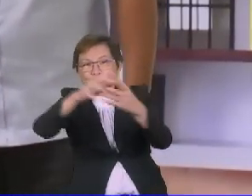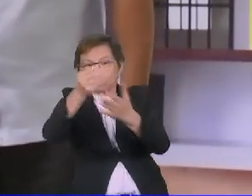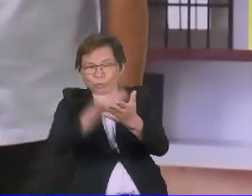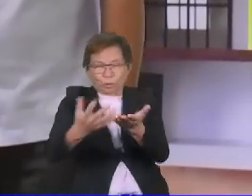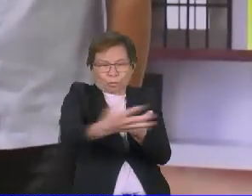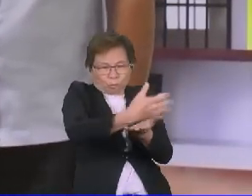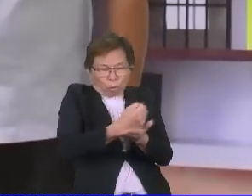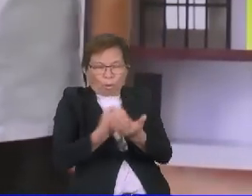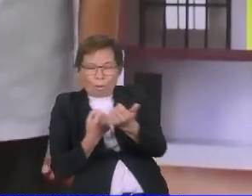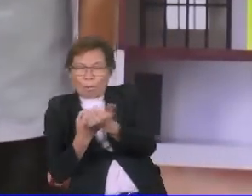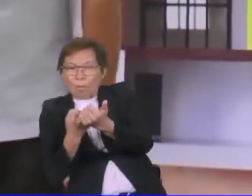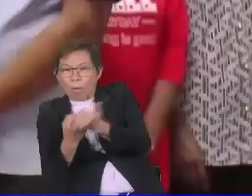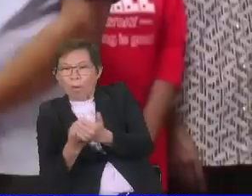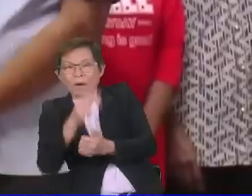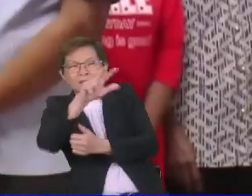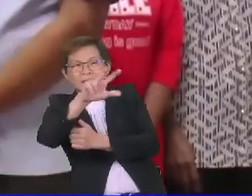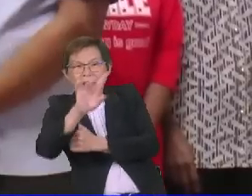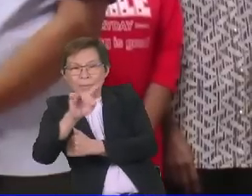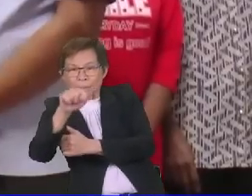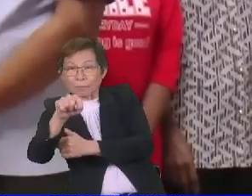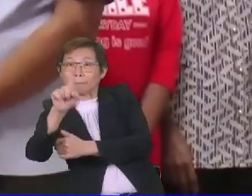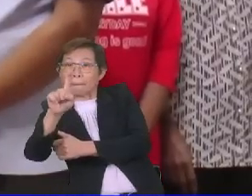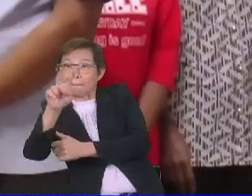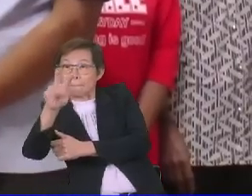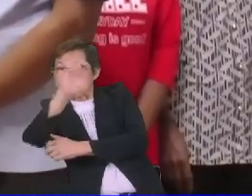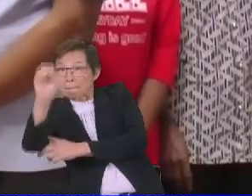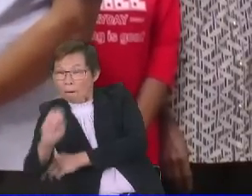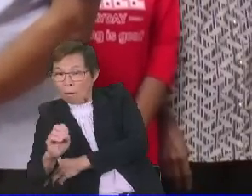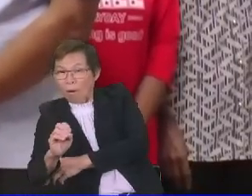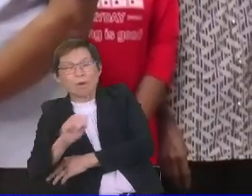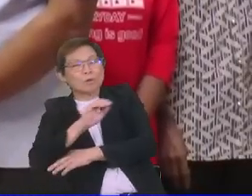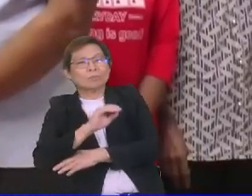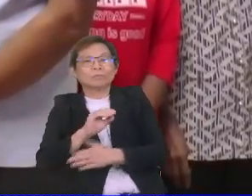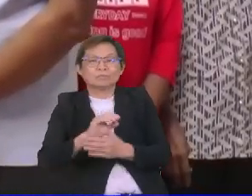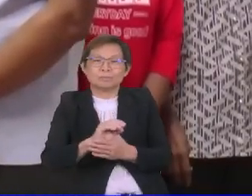sekaligus menyumbang kepada 38 perpuluhan 1 2/100